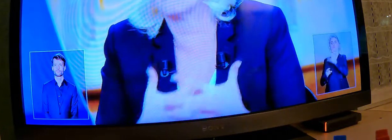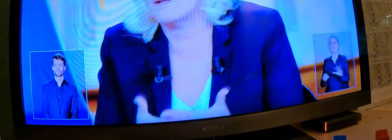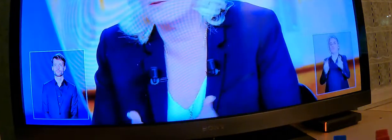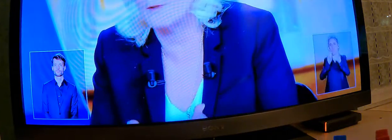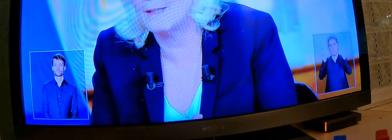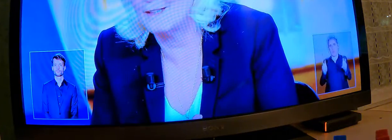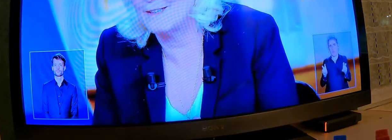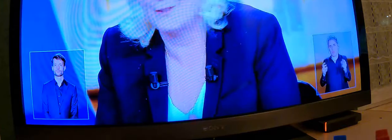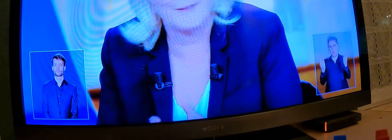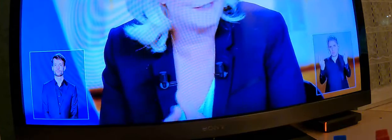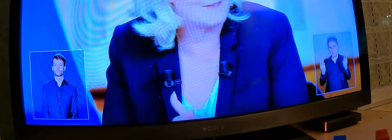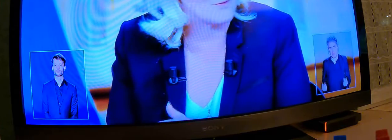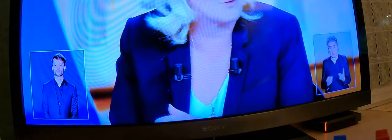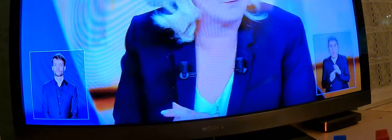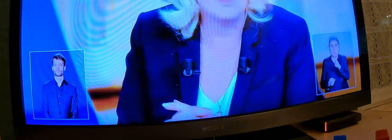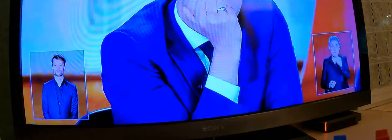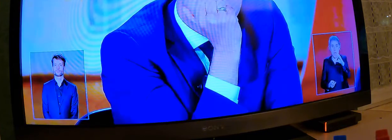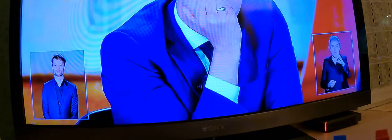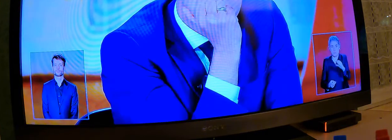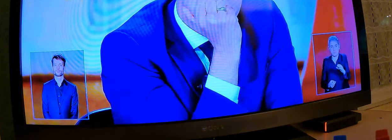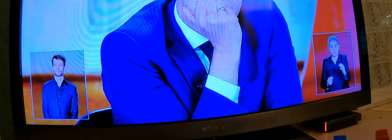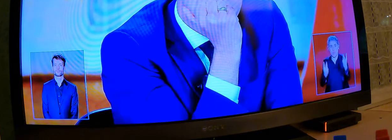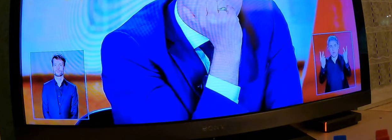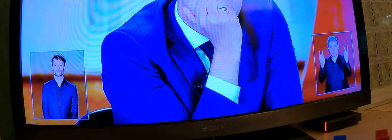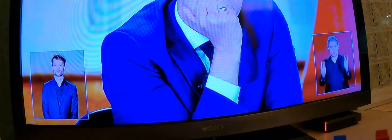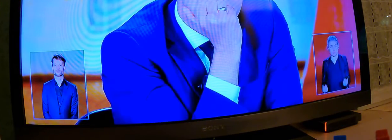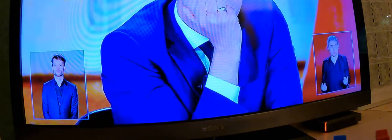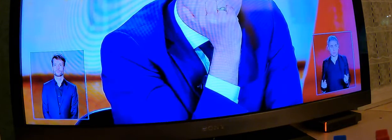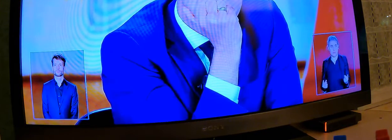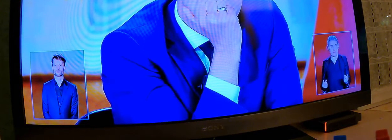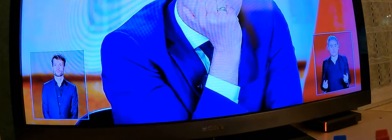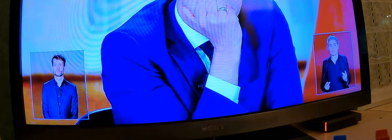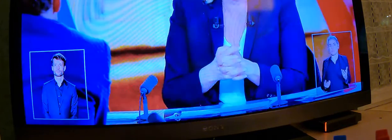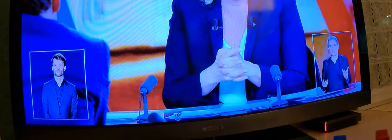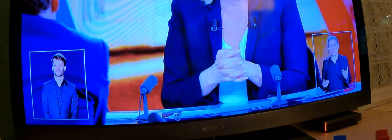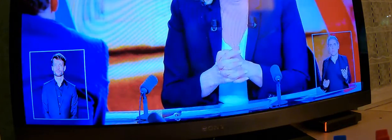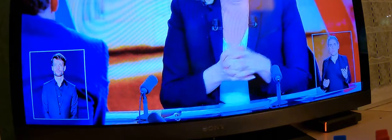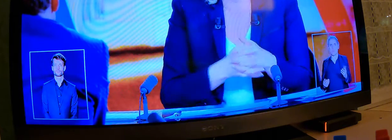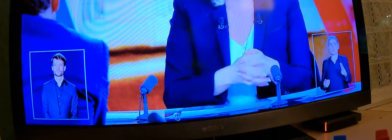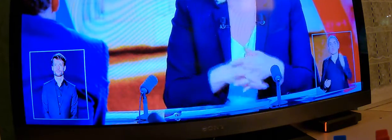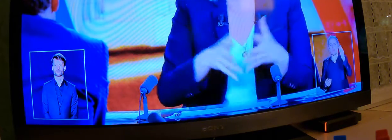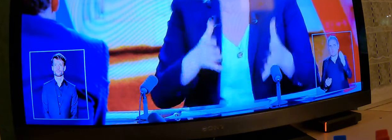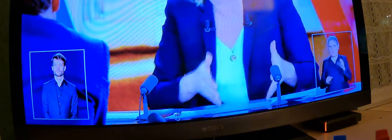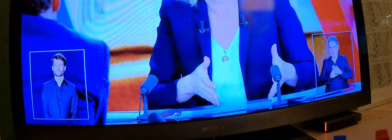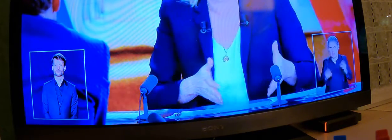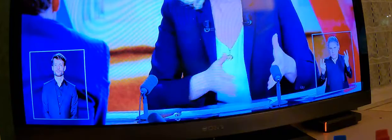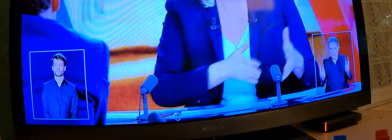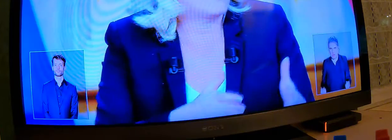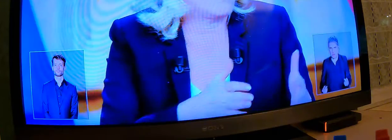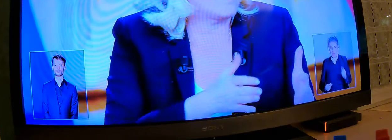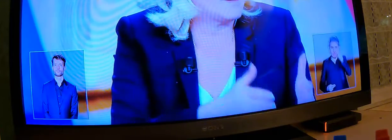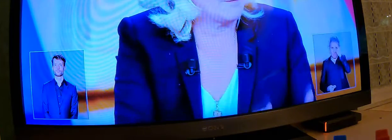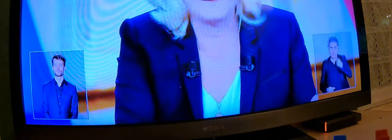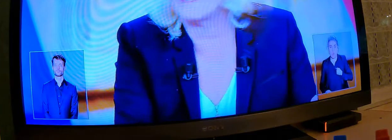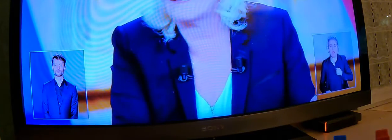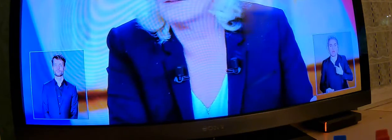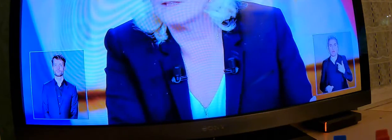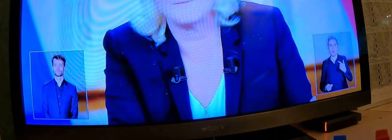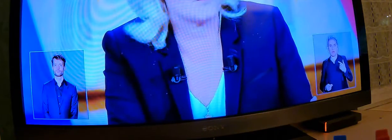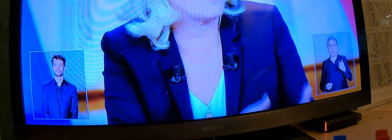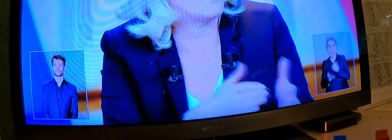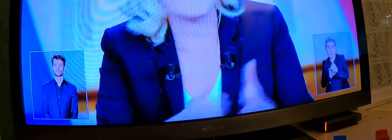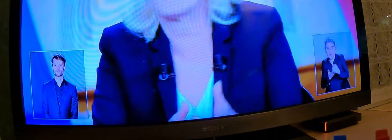d'abord, le baccalauréat est dévalorisé. Donc je veux refaire du baccalauréat un examen où on ne détermine pas à l'avance si on va le donner